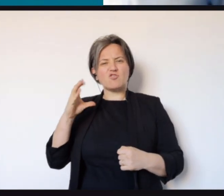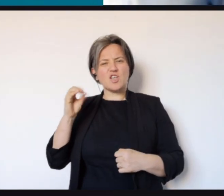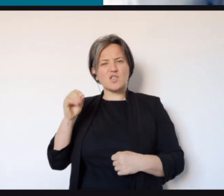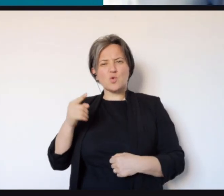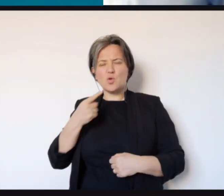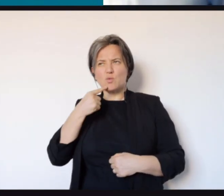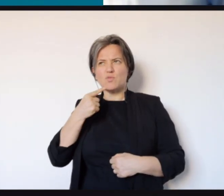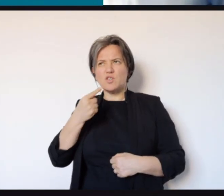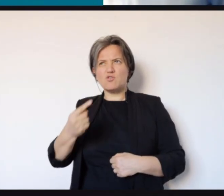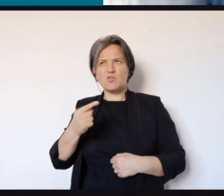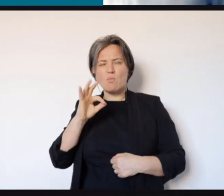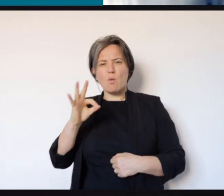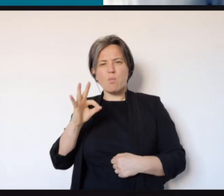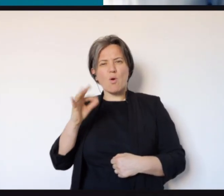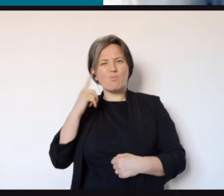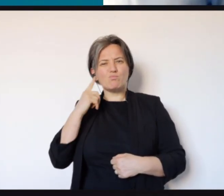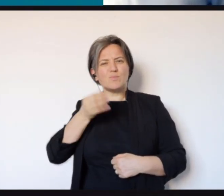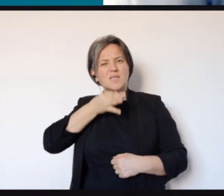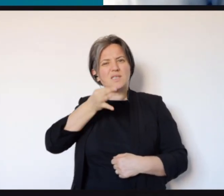popolo,